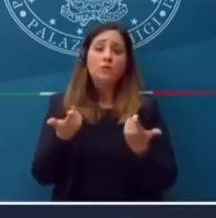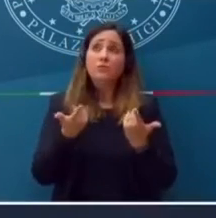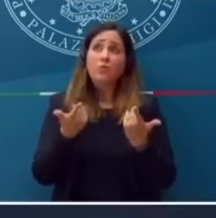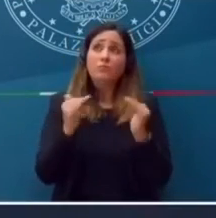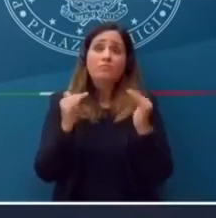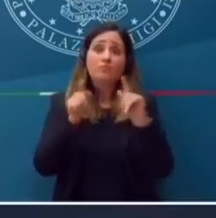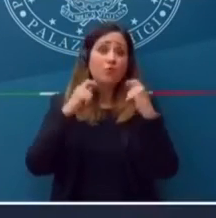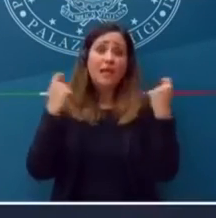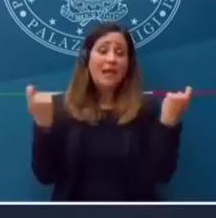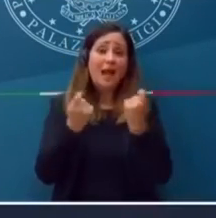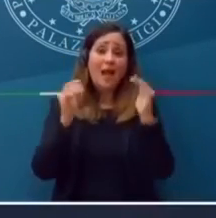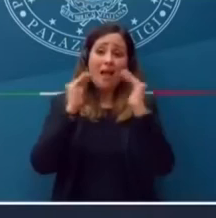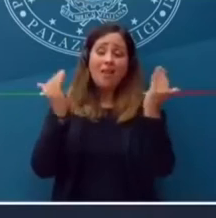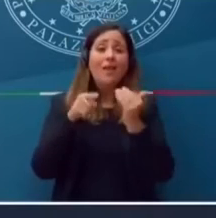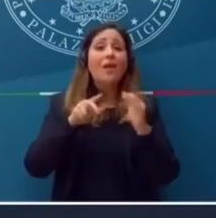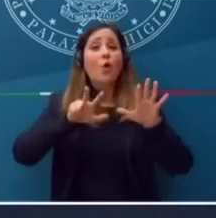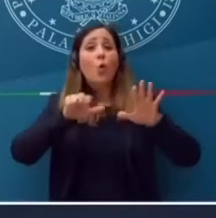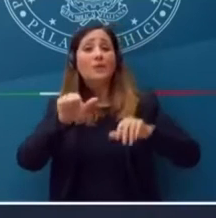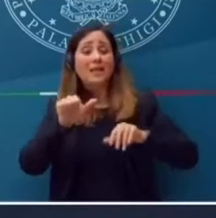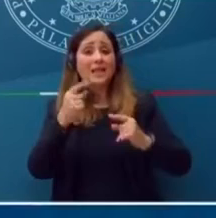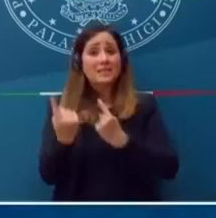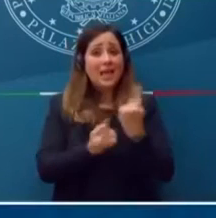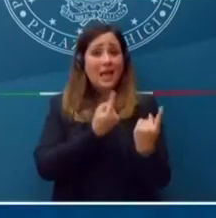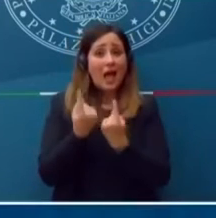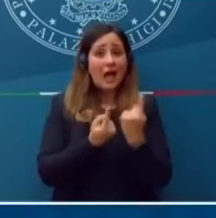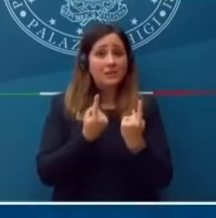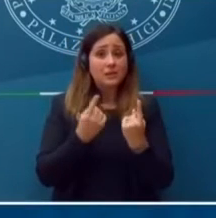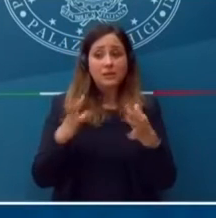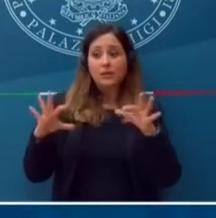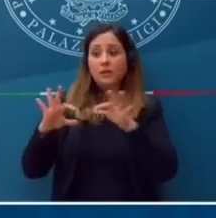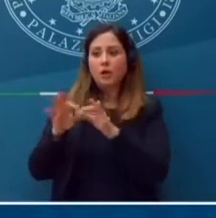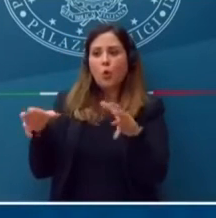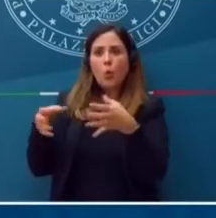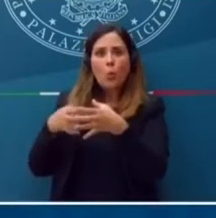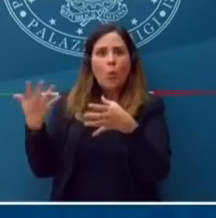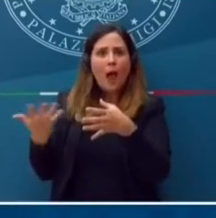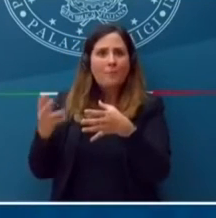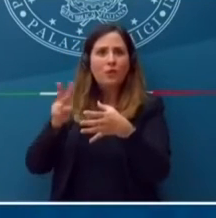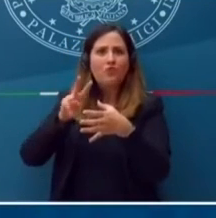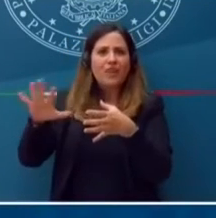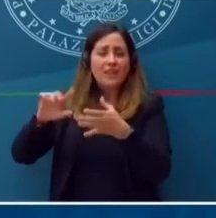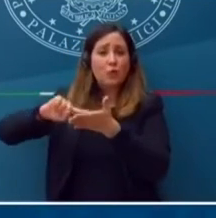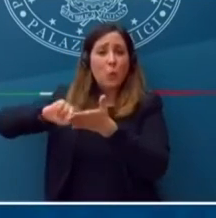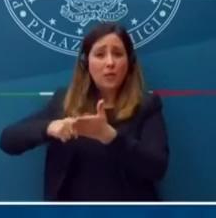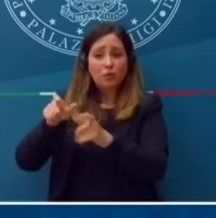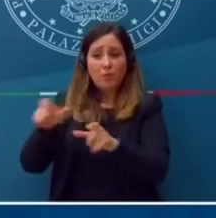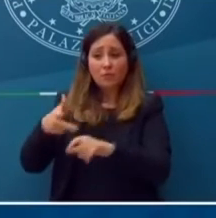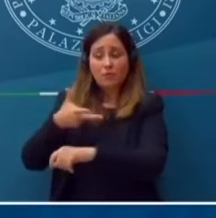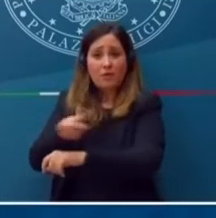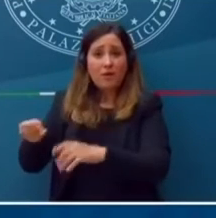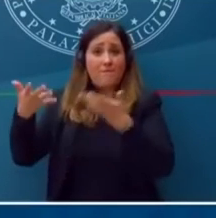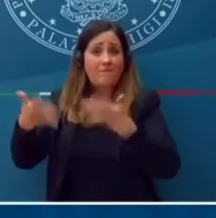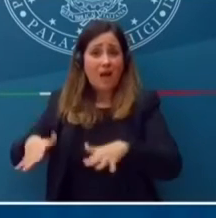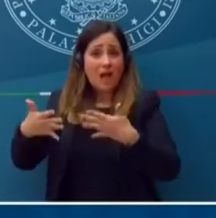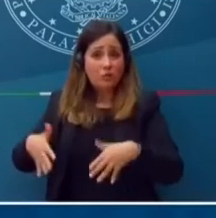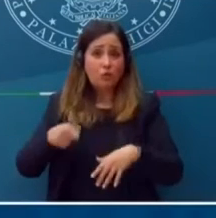di 86 casi su una platea di almeno 25 milioni di vaccinati. E